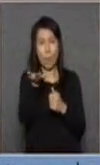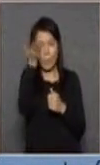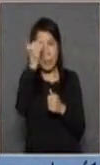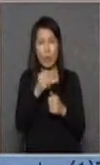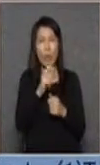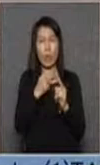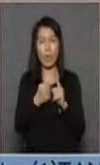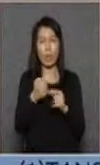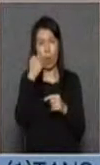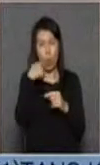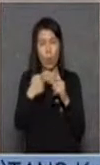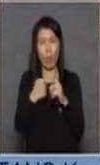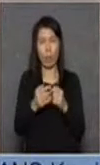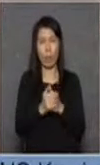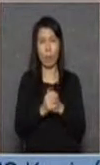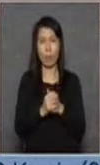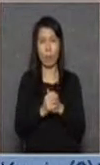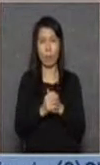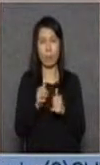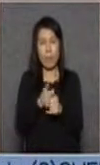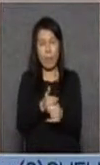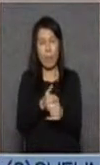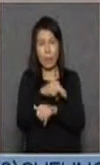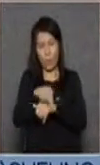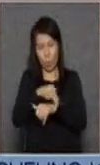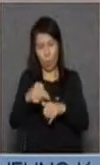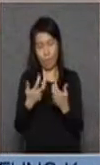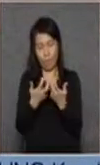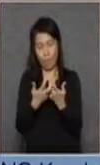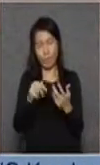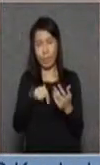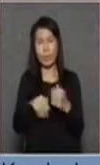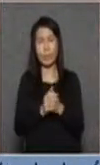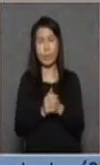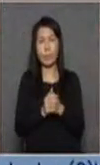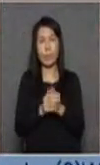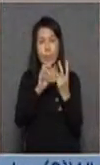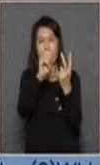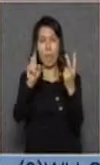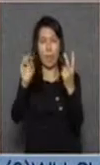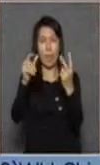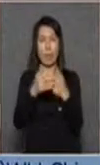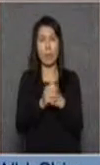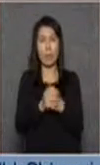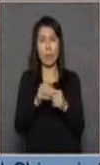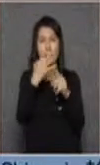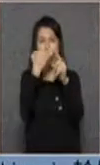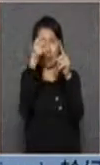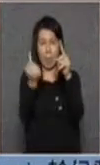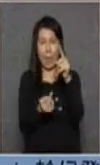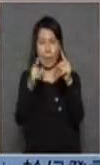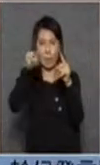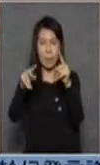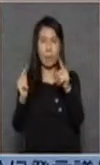上的長者人口呢，根據這個規劃處的推算呢，亦都會由2010年的 132,800